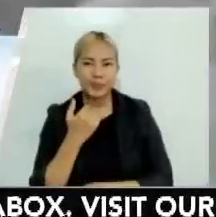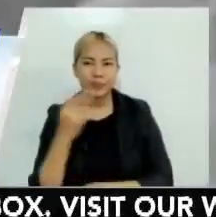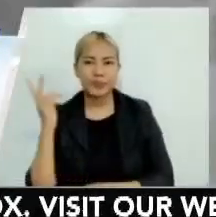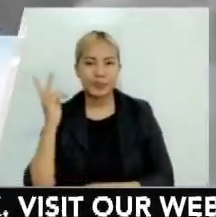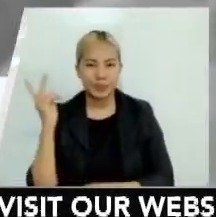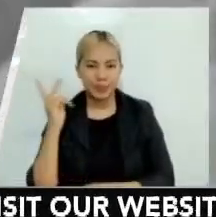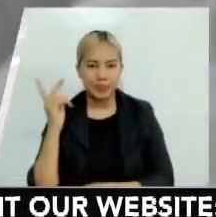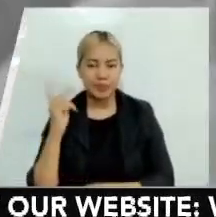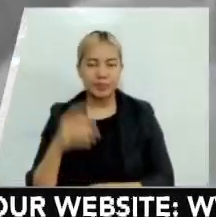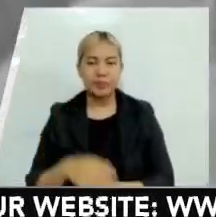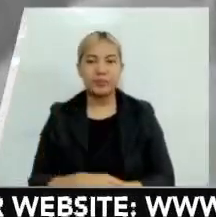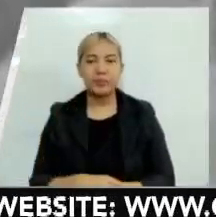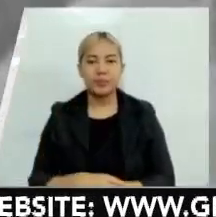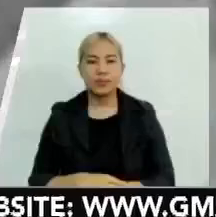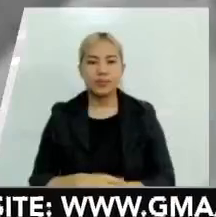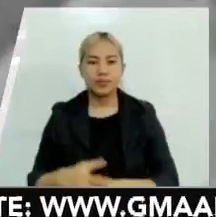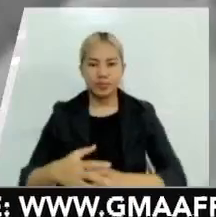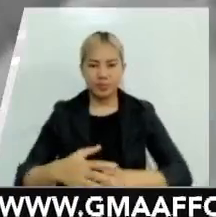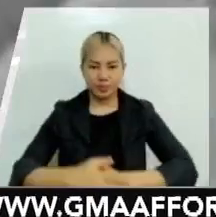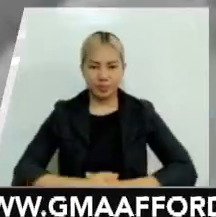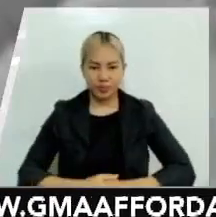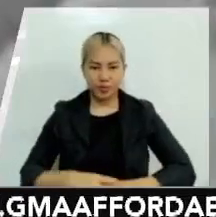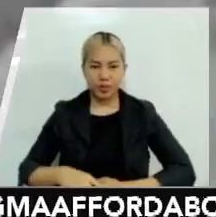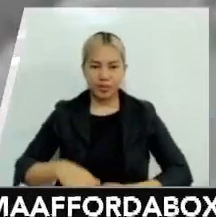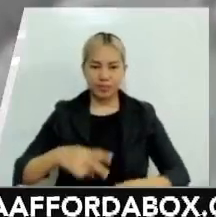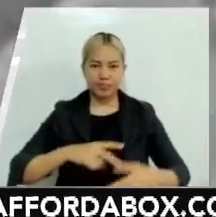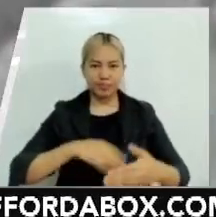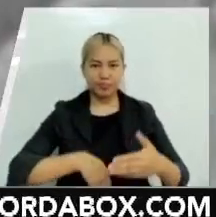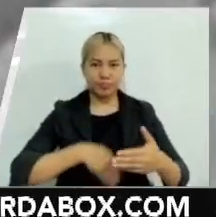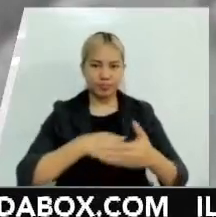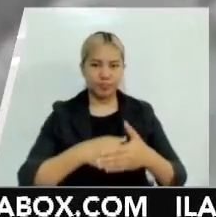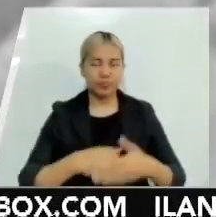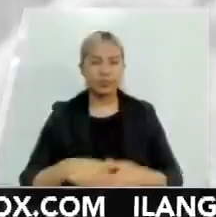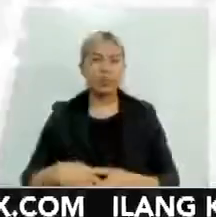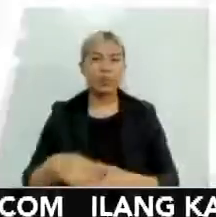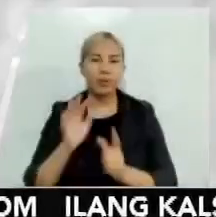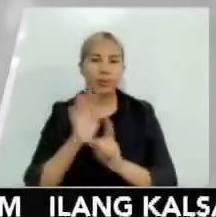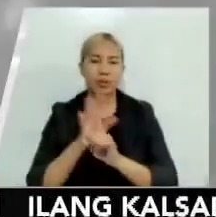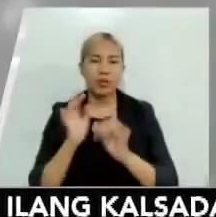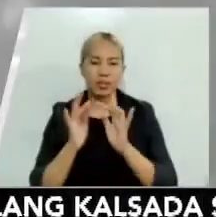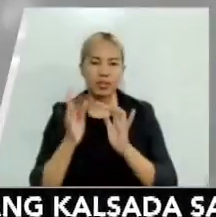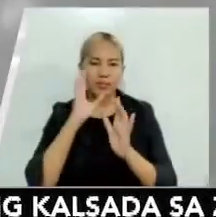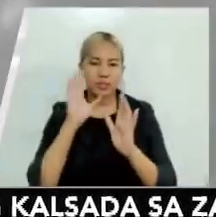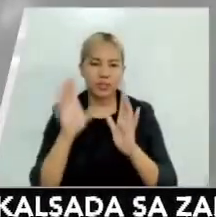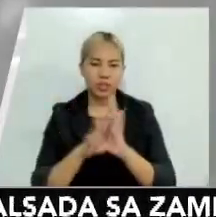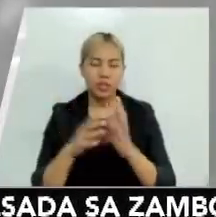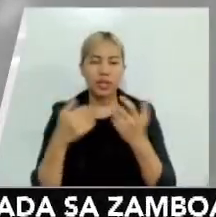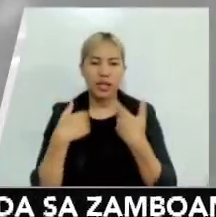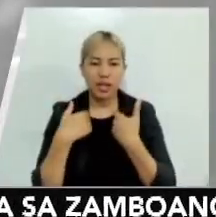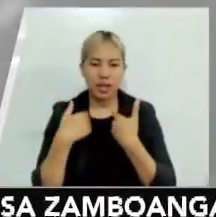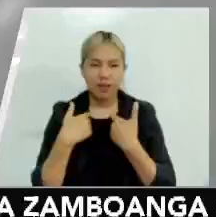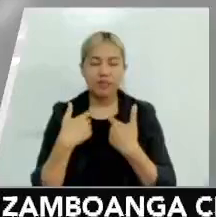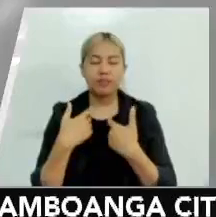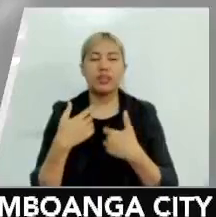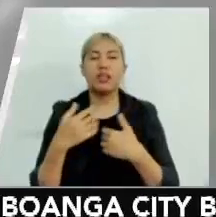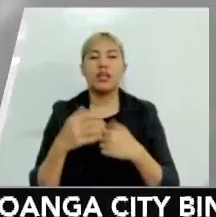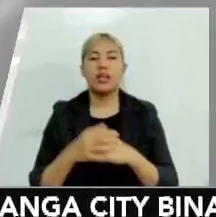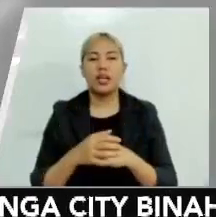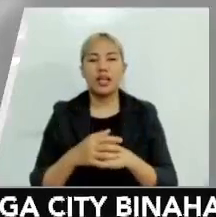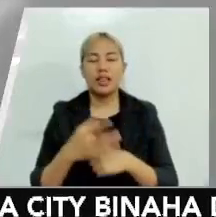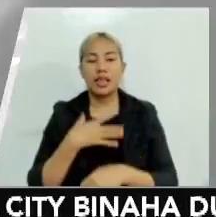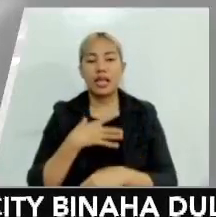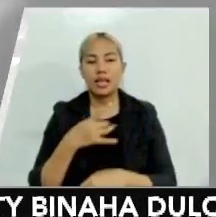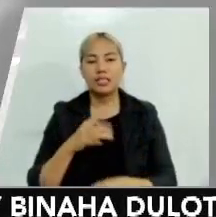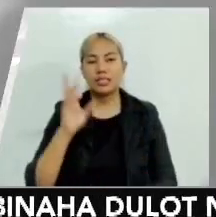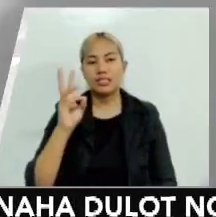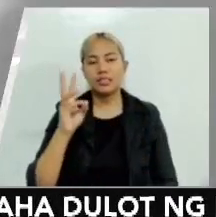Justin ang tummy ng kanyang misis. Viral online ang picture na pinusuan ng mahigit 6 million netizens.